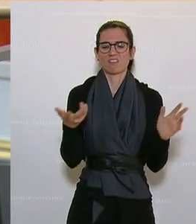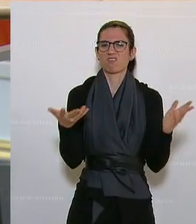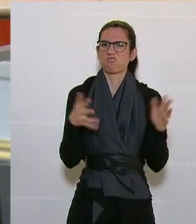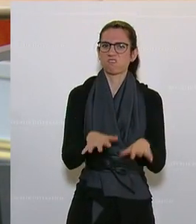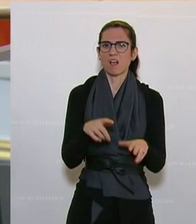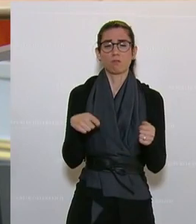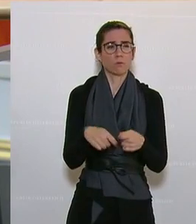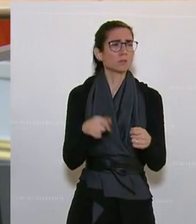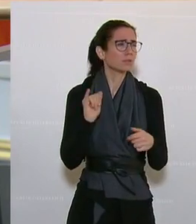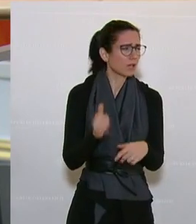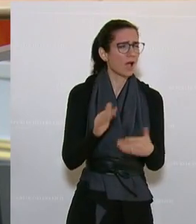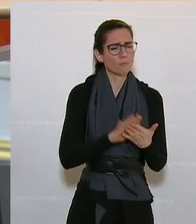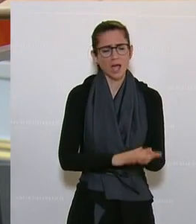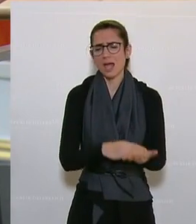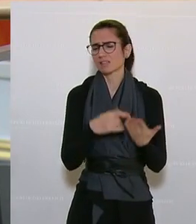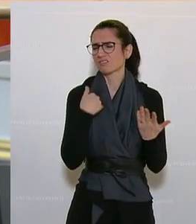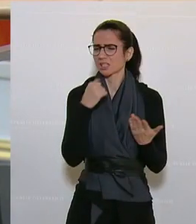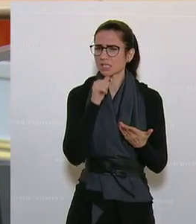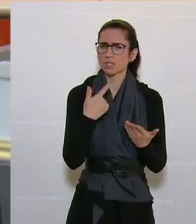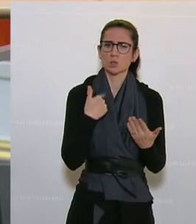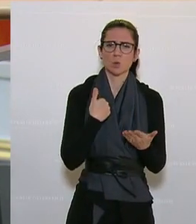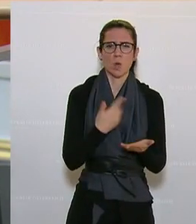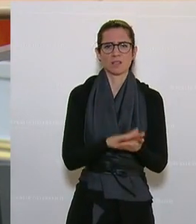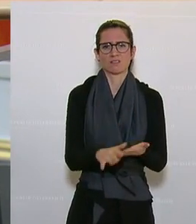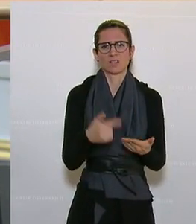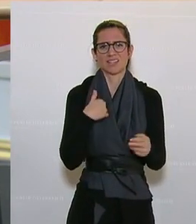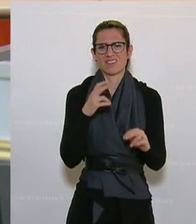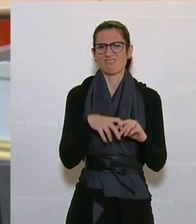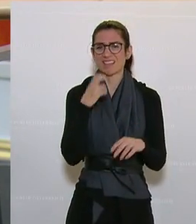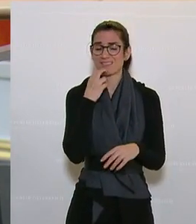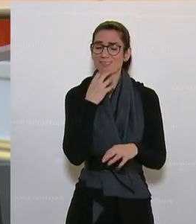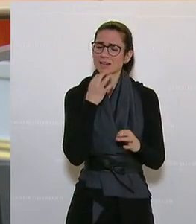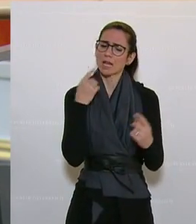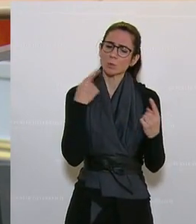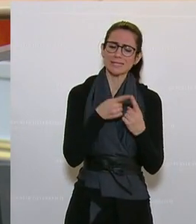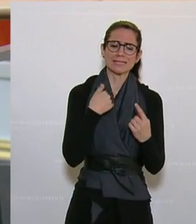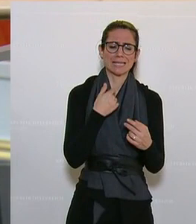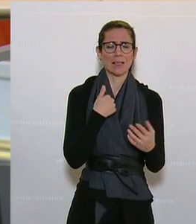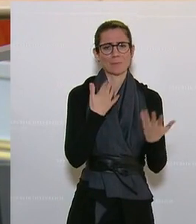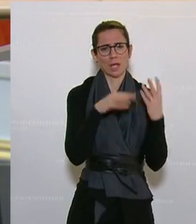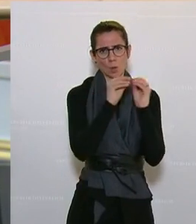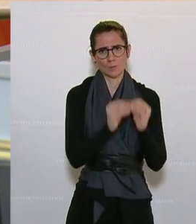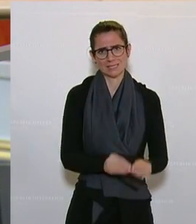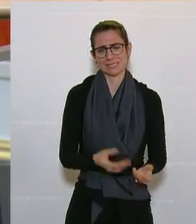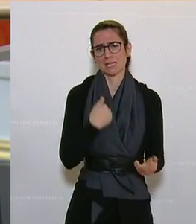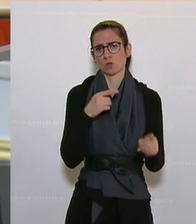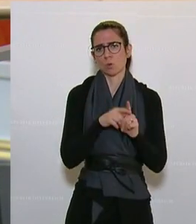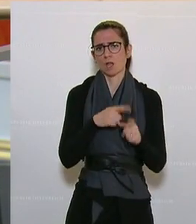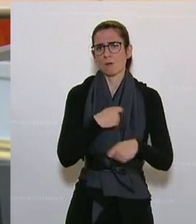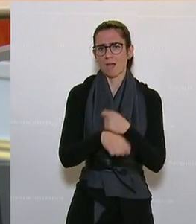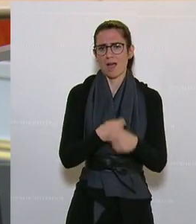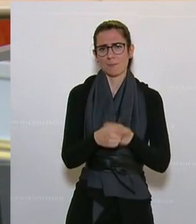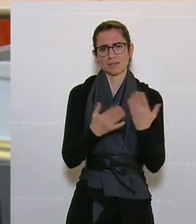mit Anfangsschwierigkeiten, ist ja auch nicht immer alles gleich leicht. Ja, wenn du zielsicher sein willst, ist es ein bisschen komplexer im Aufsetzen und im